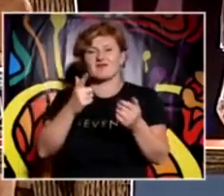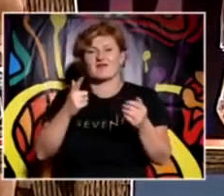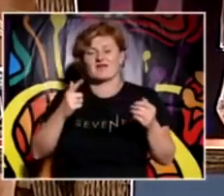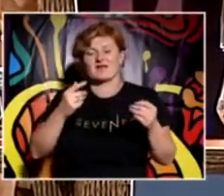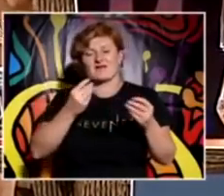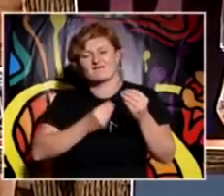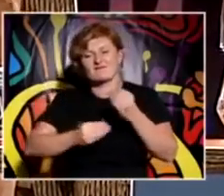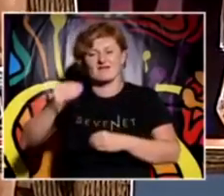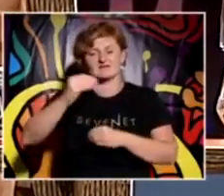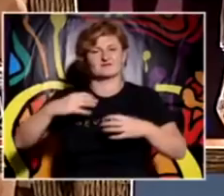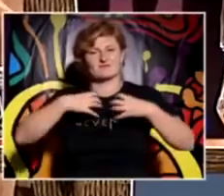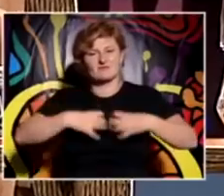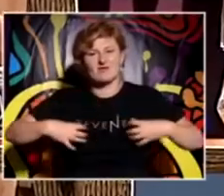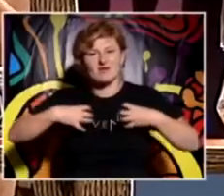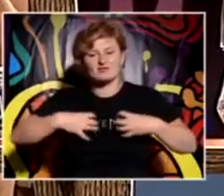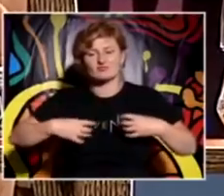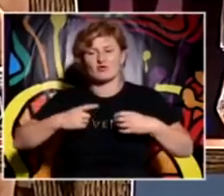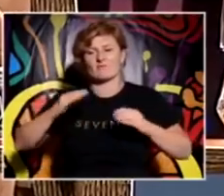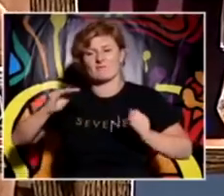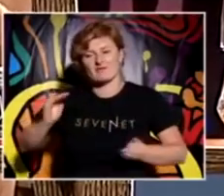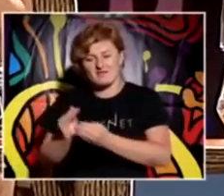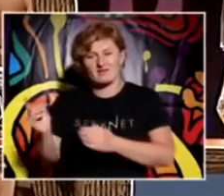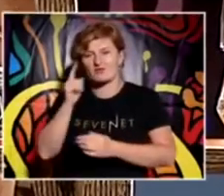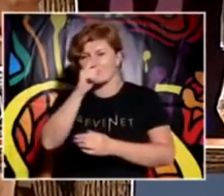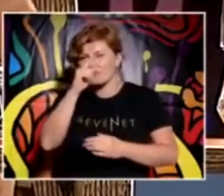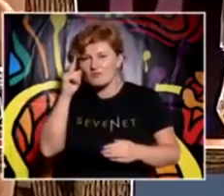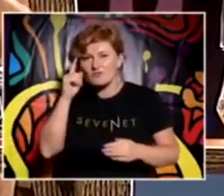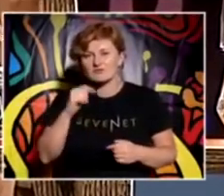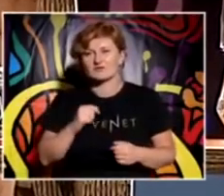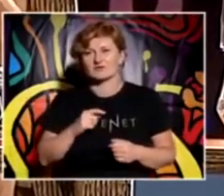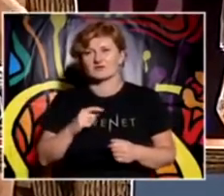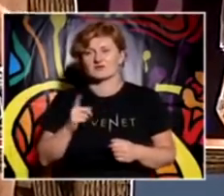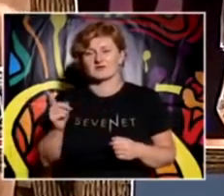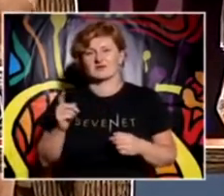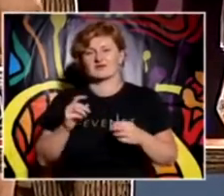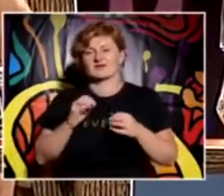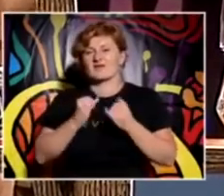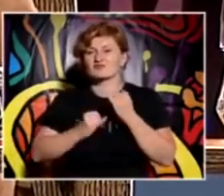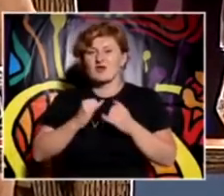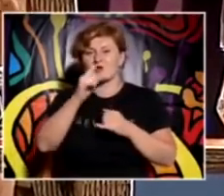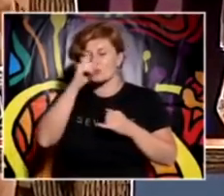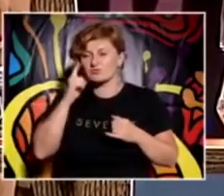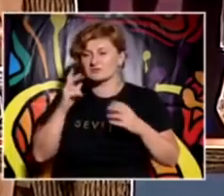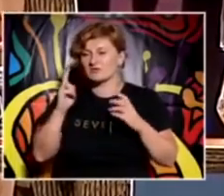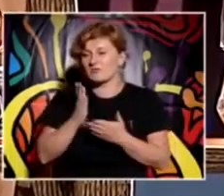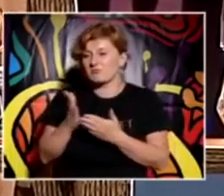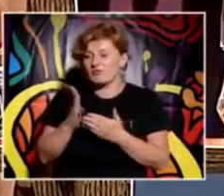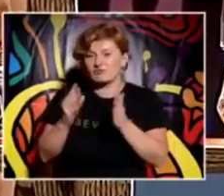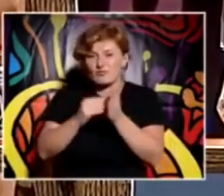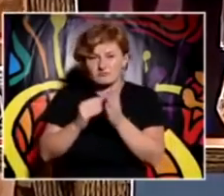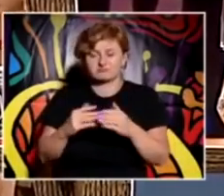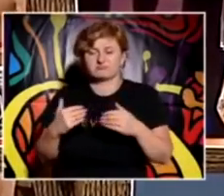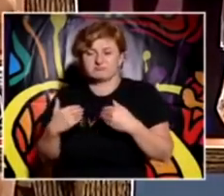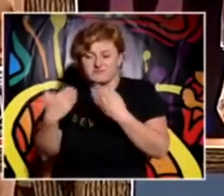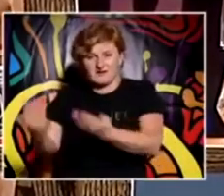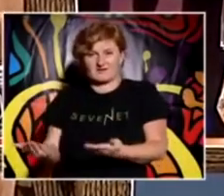więcej zwierząt na kilometr kwadratowy niż ludzi, to ludzie, kiedy trzeba podadzą tą pomocną dłoń. My na